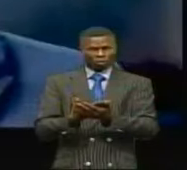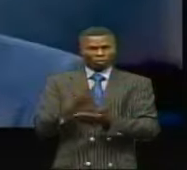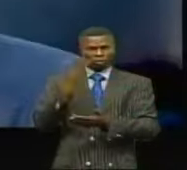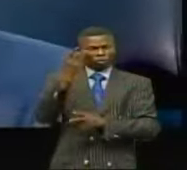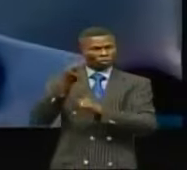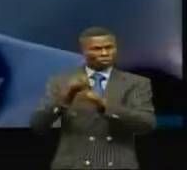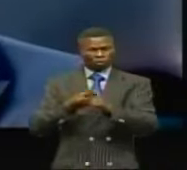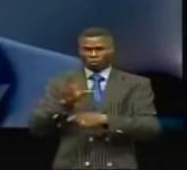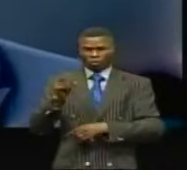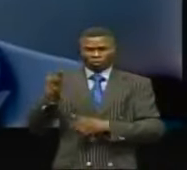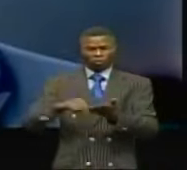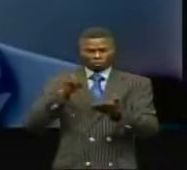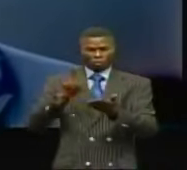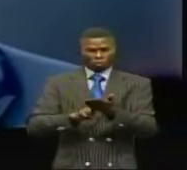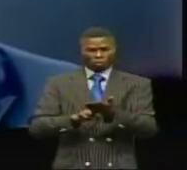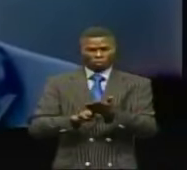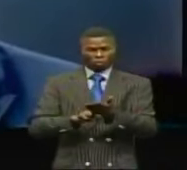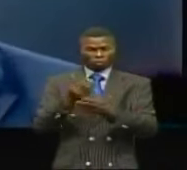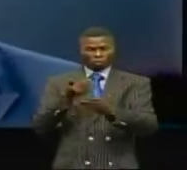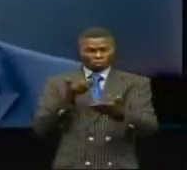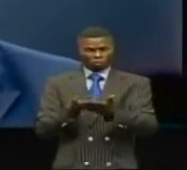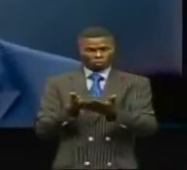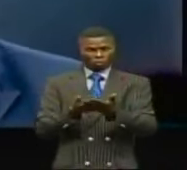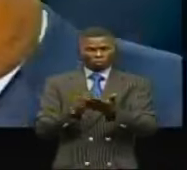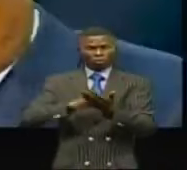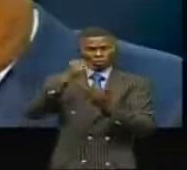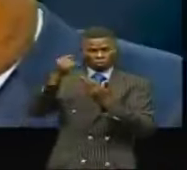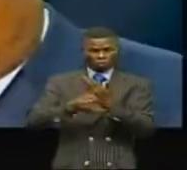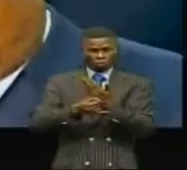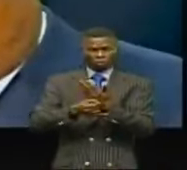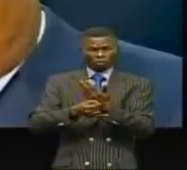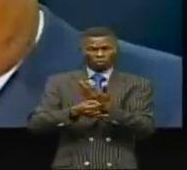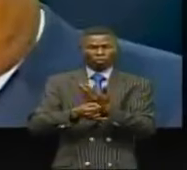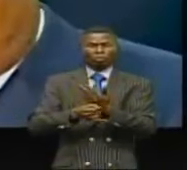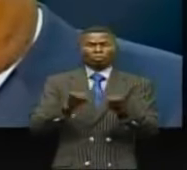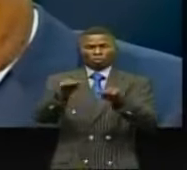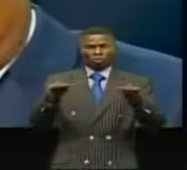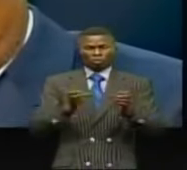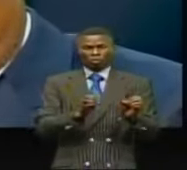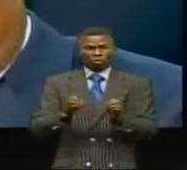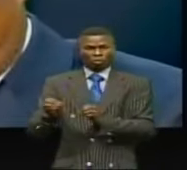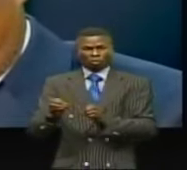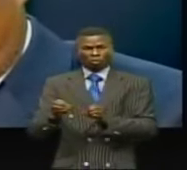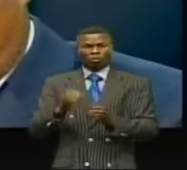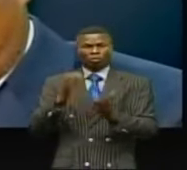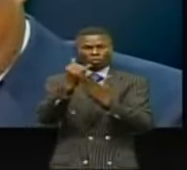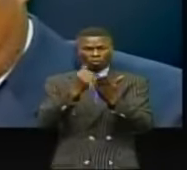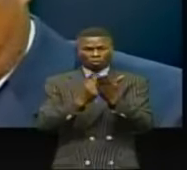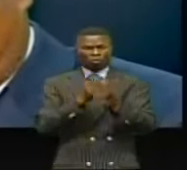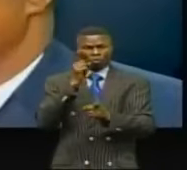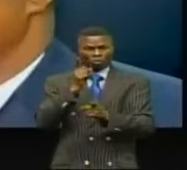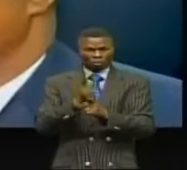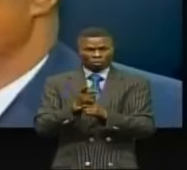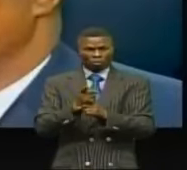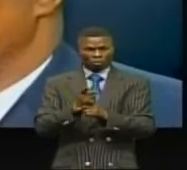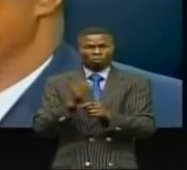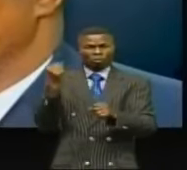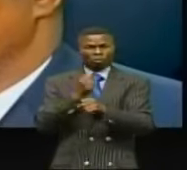compter de la signature du décret précité, un projet de décret fixant le cadre organique et les effectifs maxima des